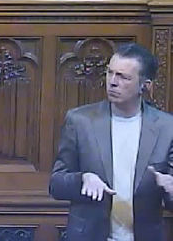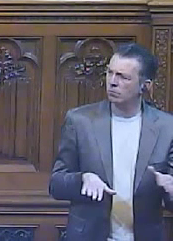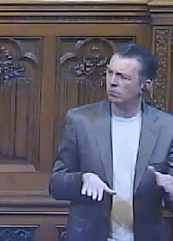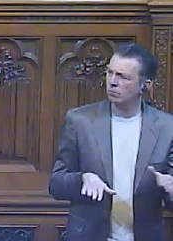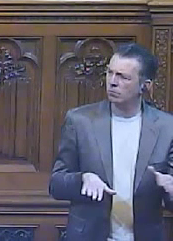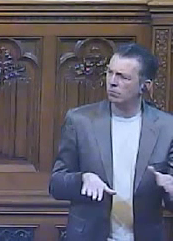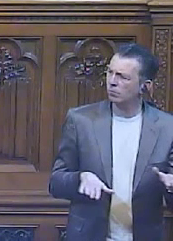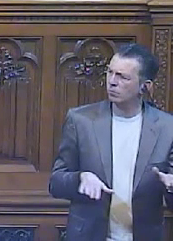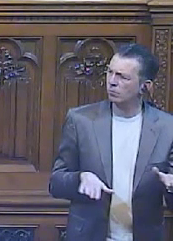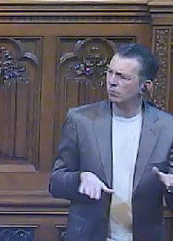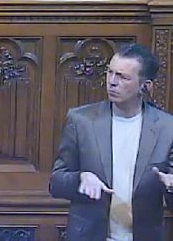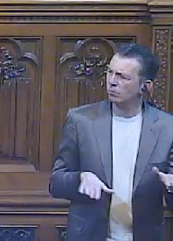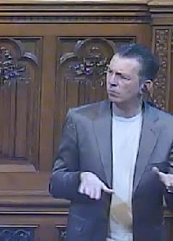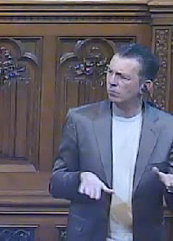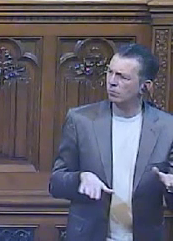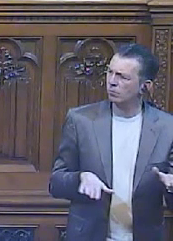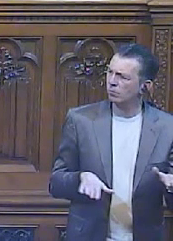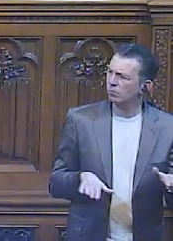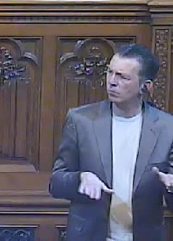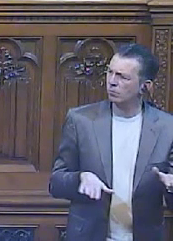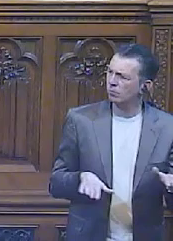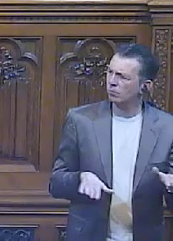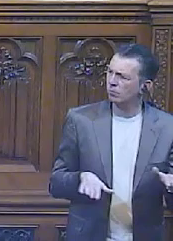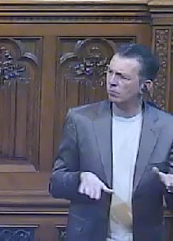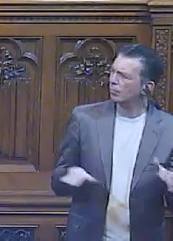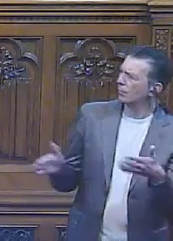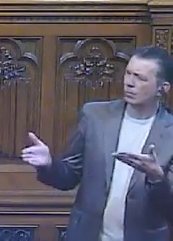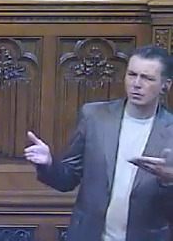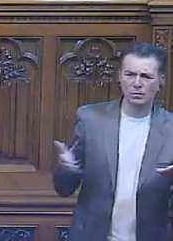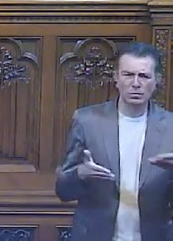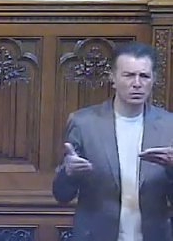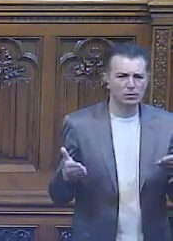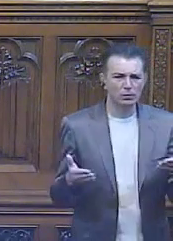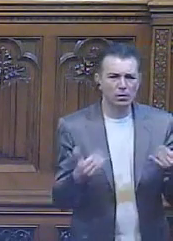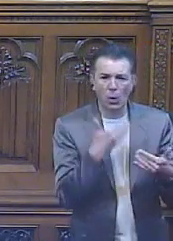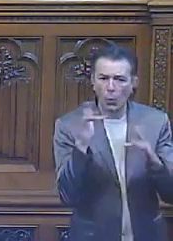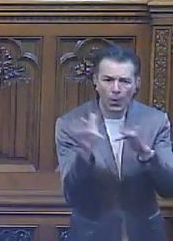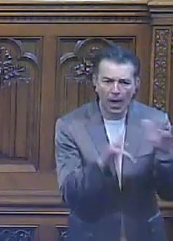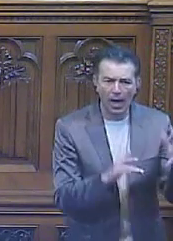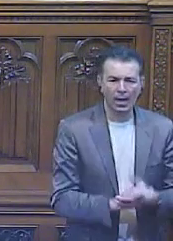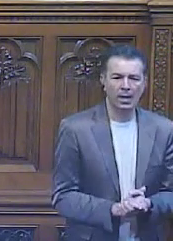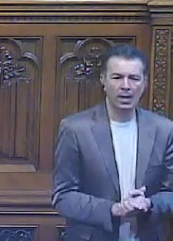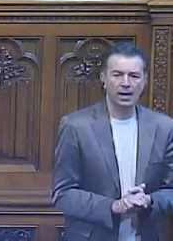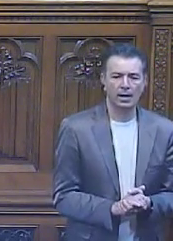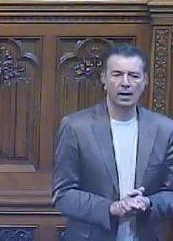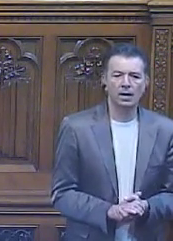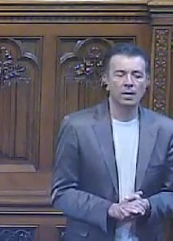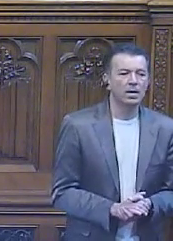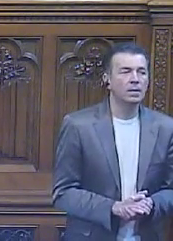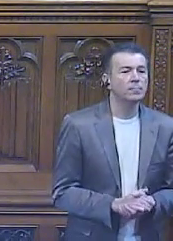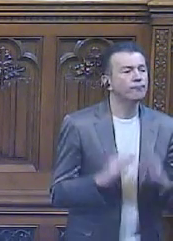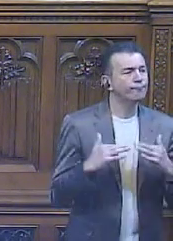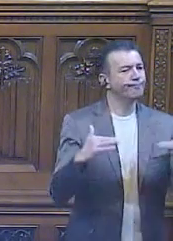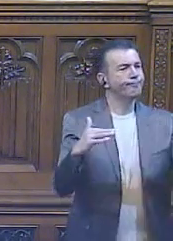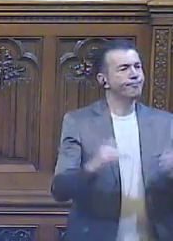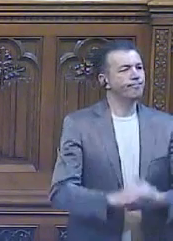Sehr geehrter Herr Präsident, sehr geehrter Landesrat, ist offenbar im Moment nicht da. Hohes Haus, ja.